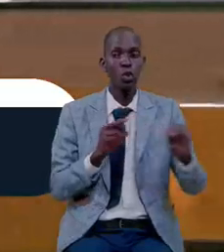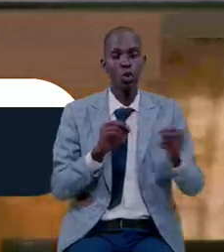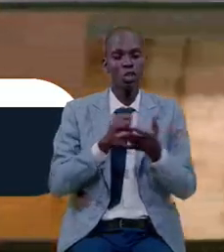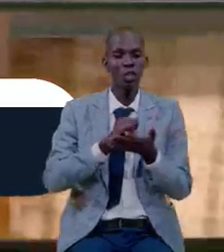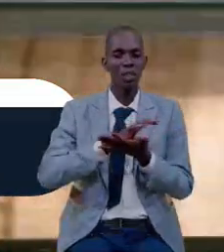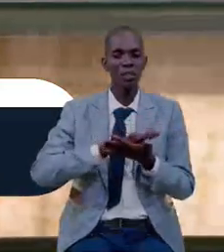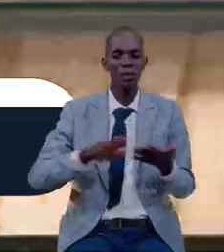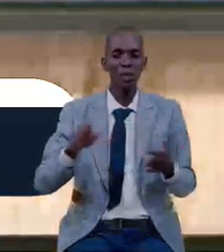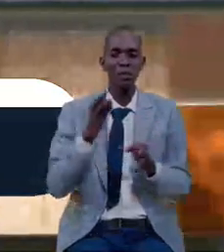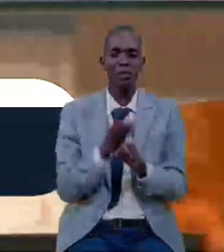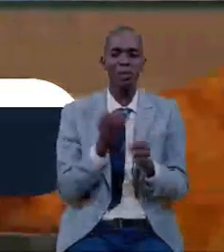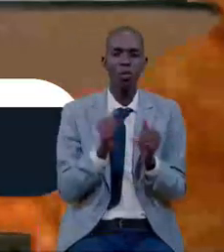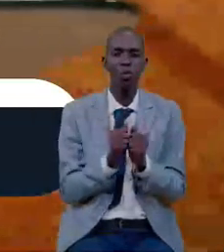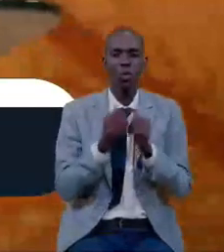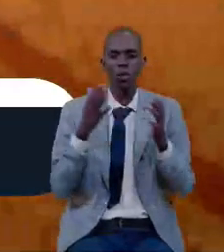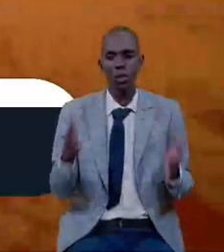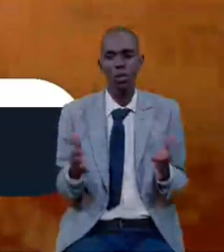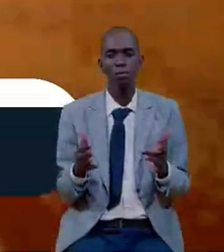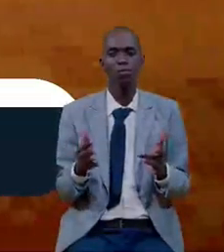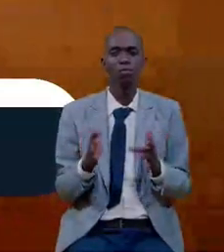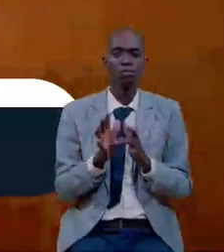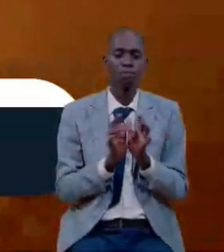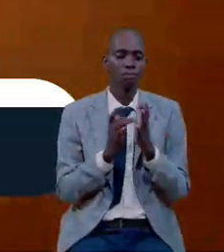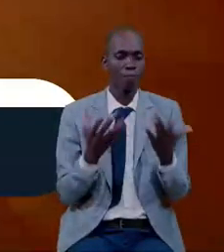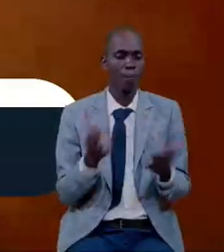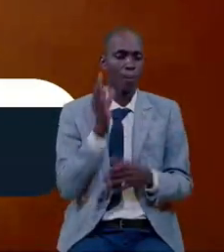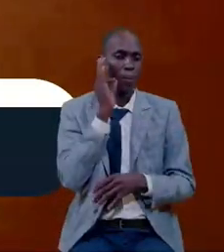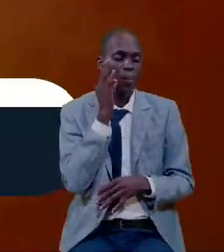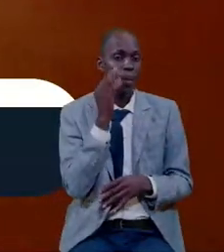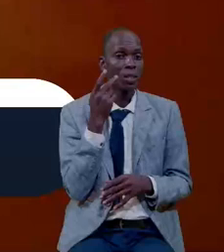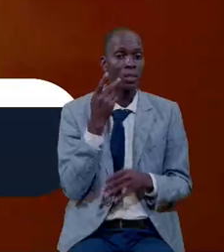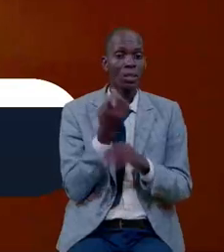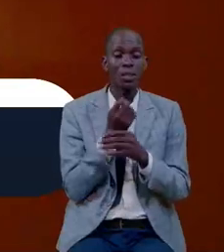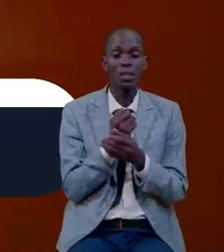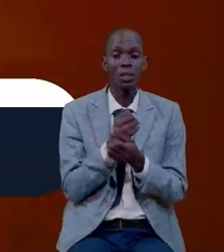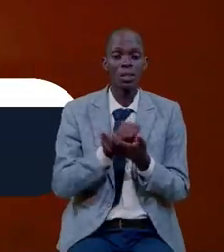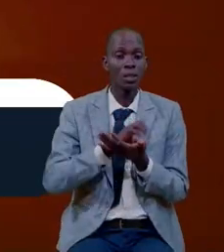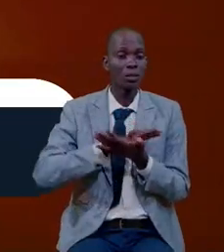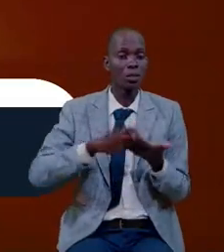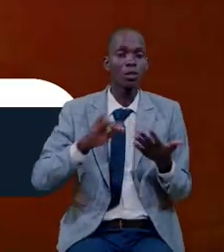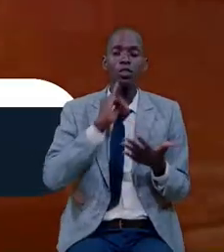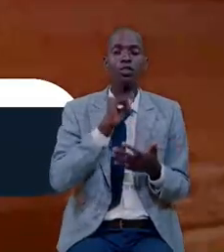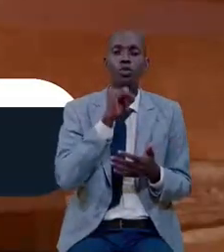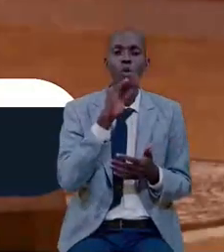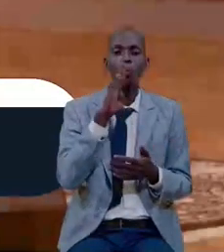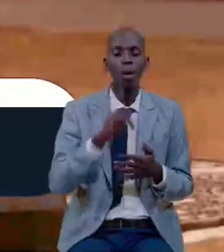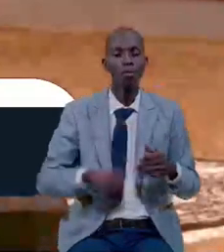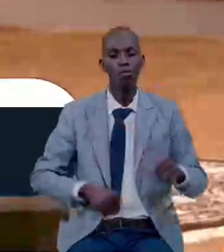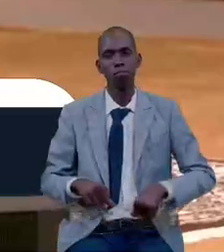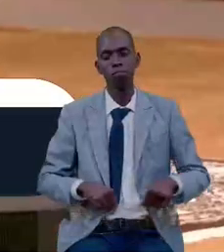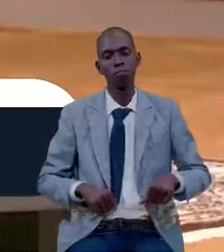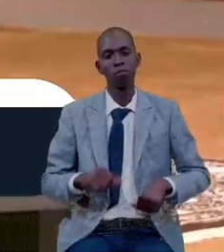de fruits scripturaires. La sanctification n'est pas la parole de